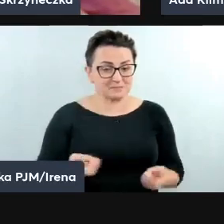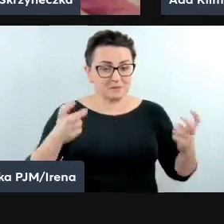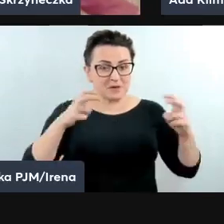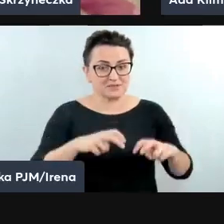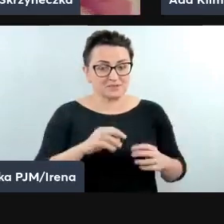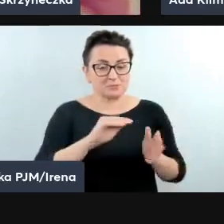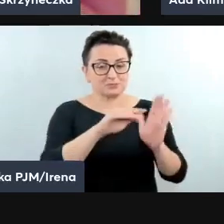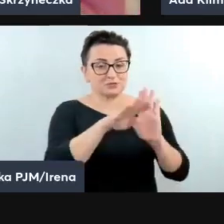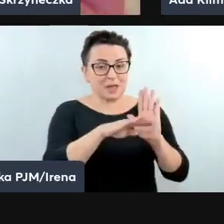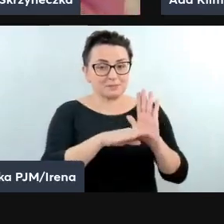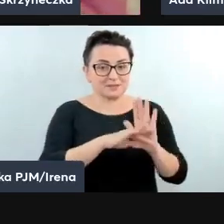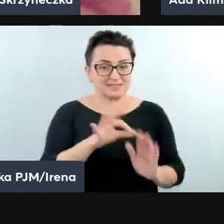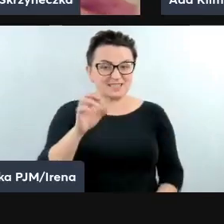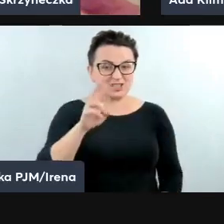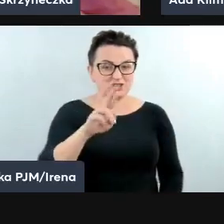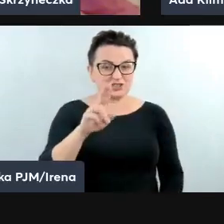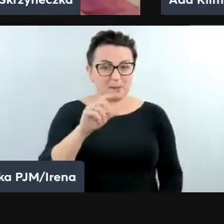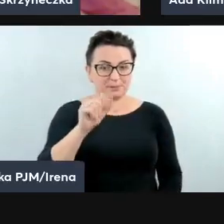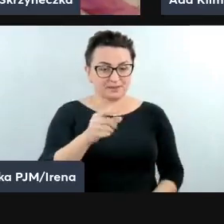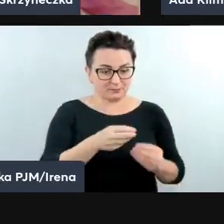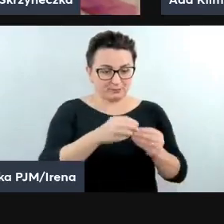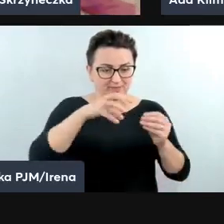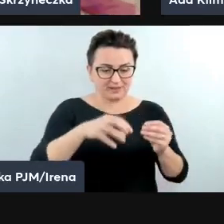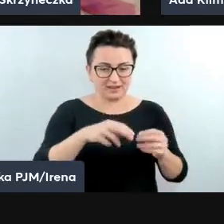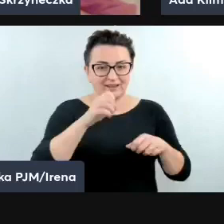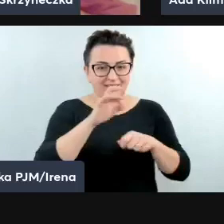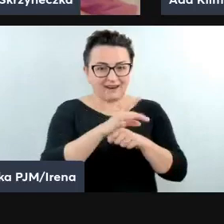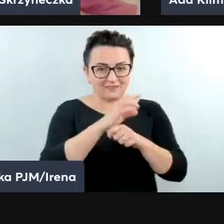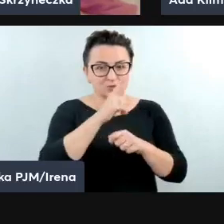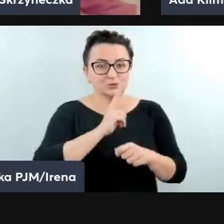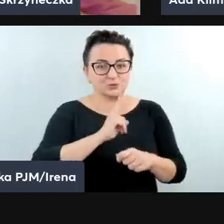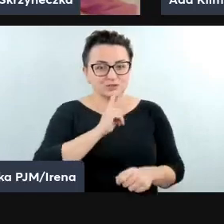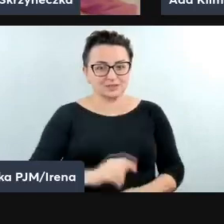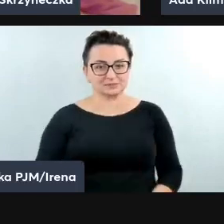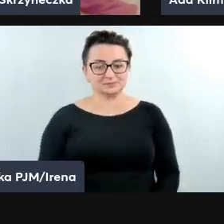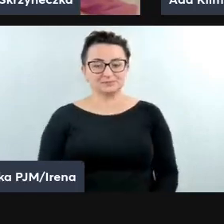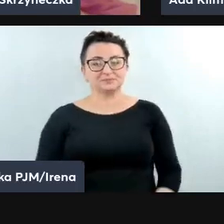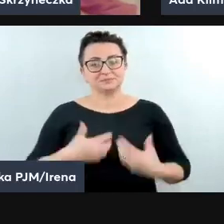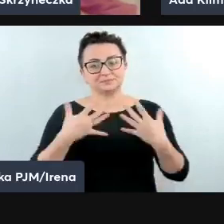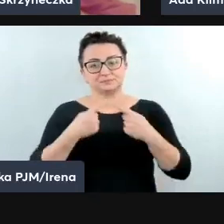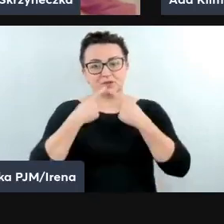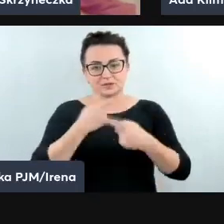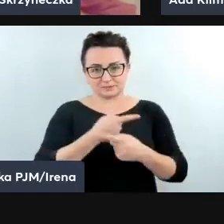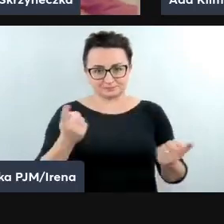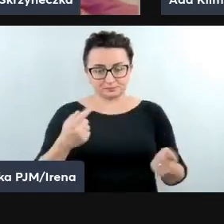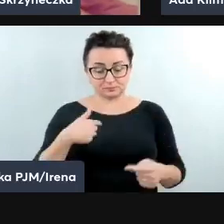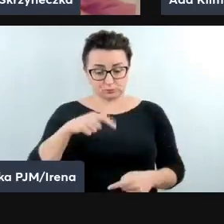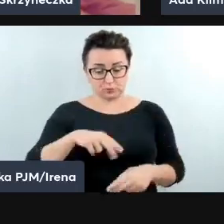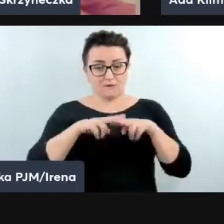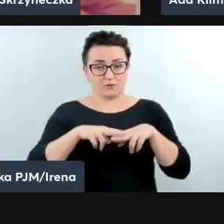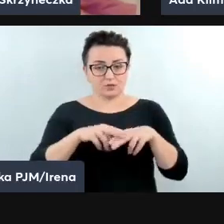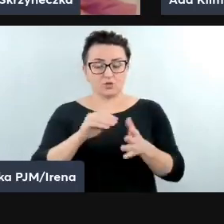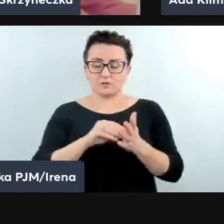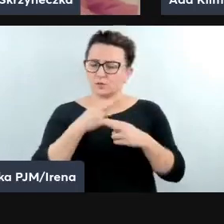Ale też chcę wam powiedzieć, że bo my w fundacji też mamy różne doświadczenie warsztatowe i te szkolenia były o tym